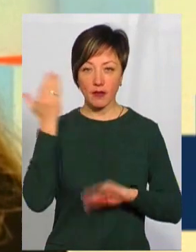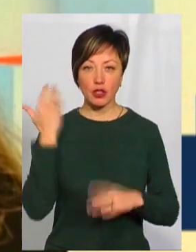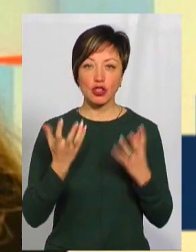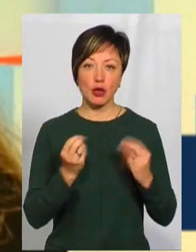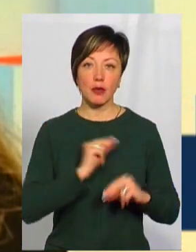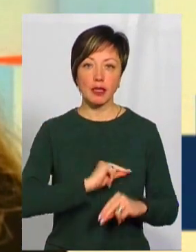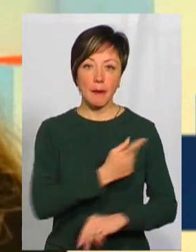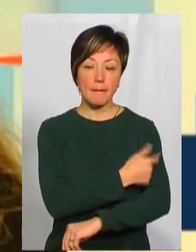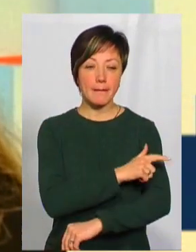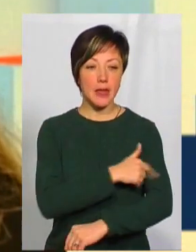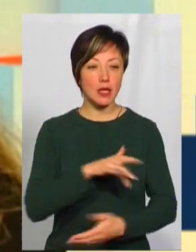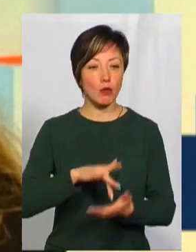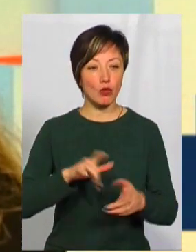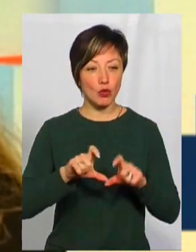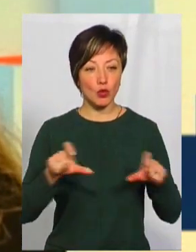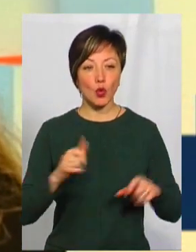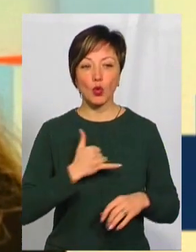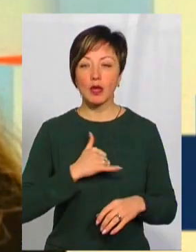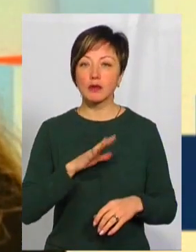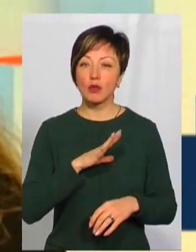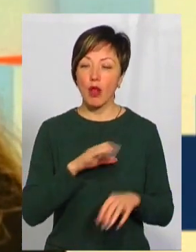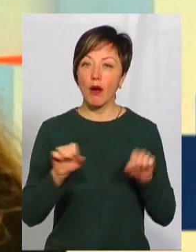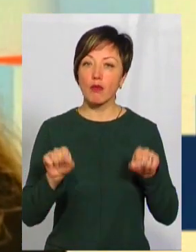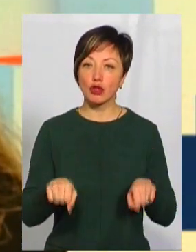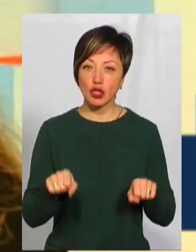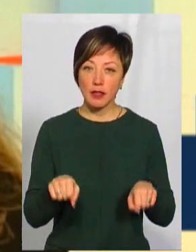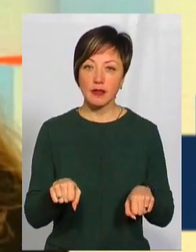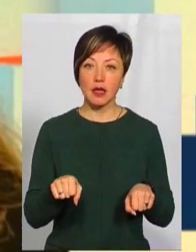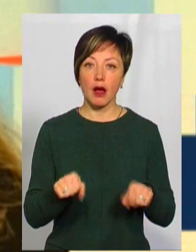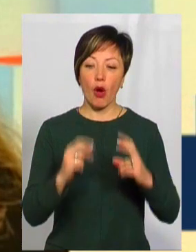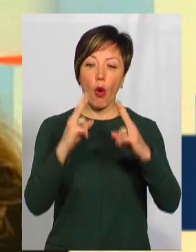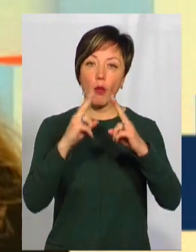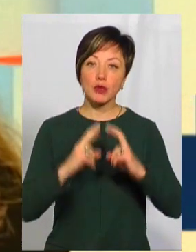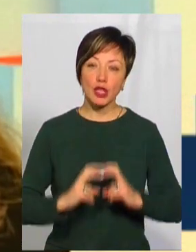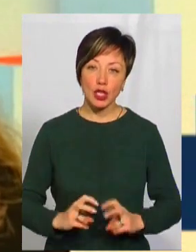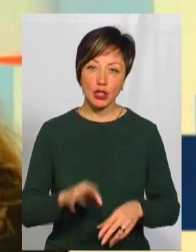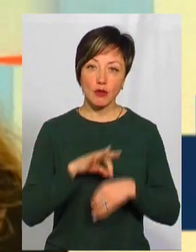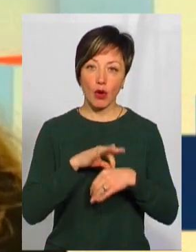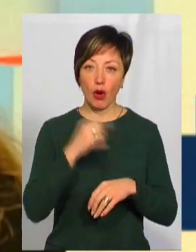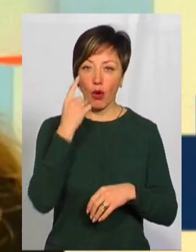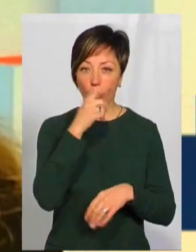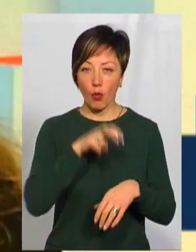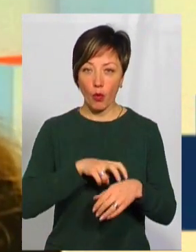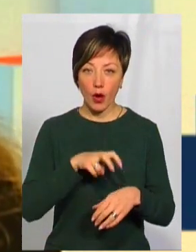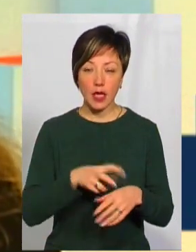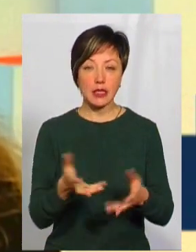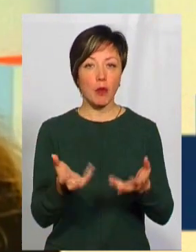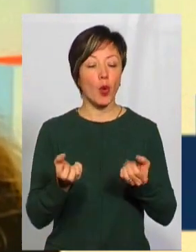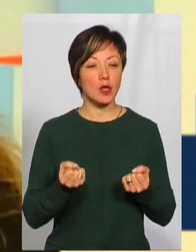ще працював медпункт. У нас була можливість пройти медичне обстеження окулістом,